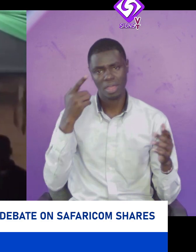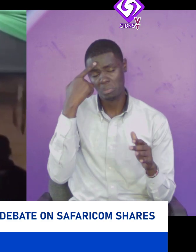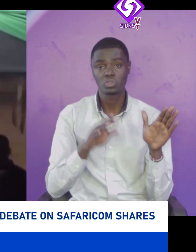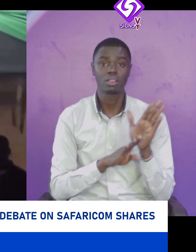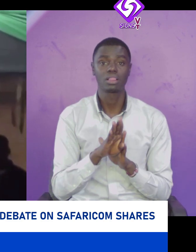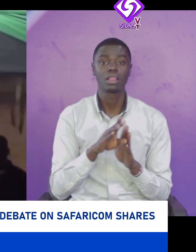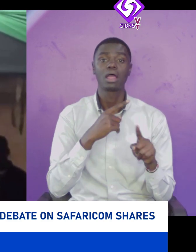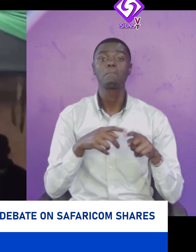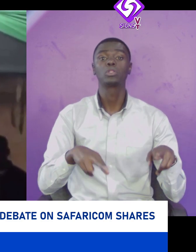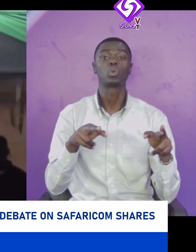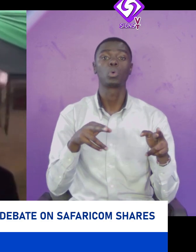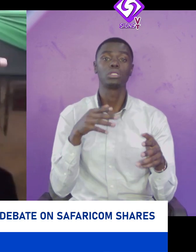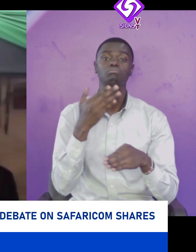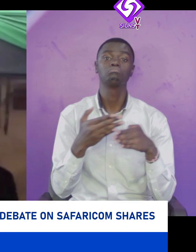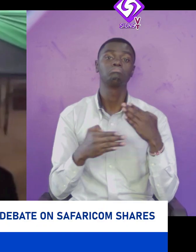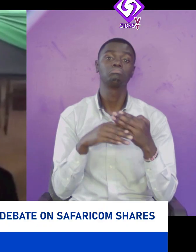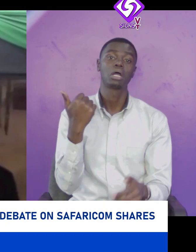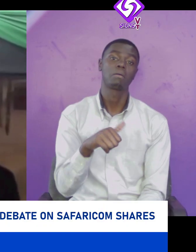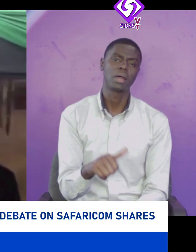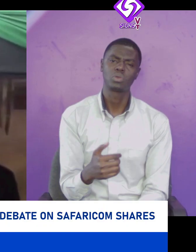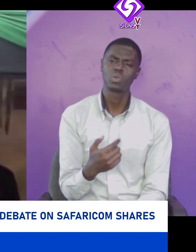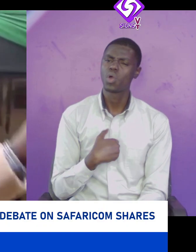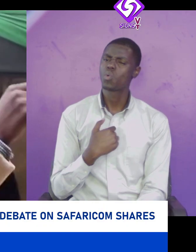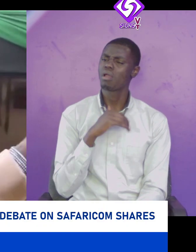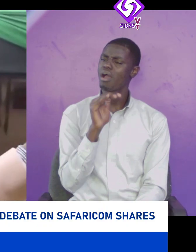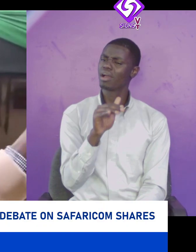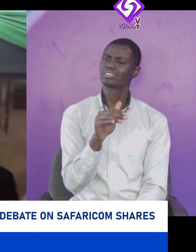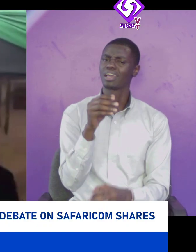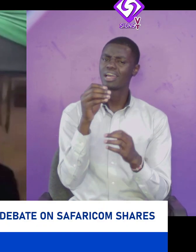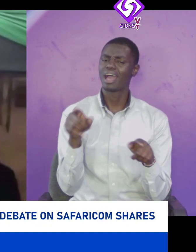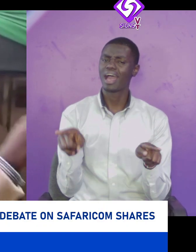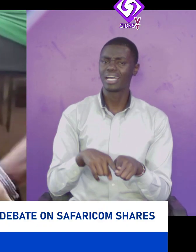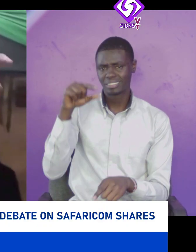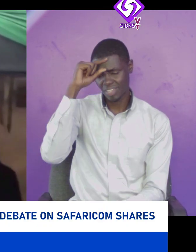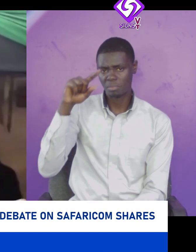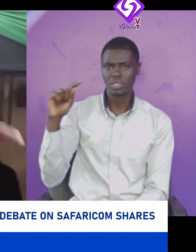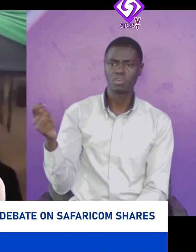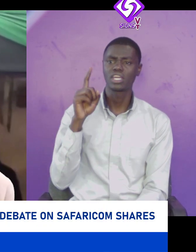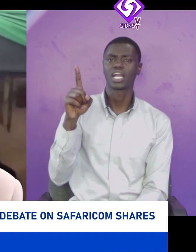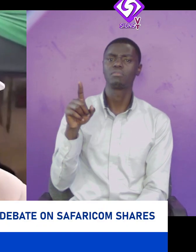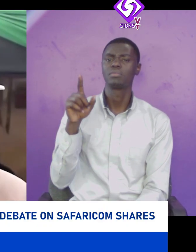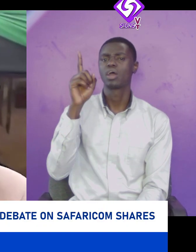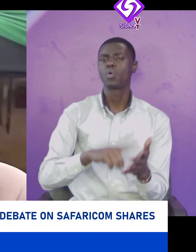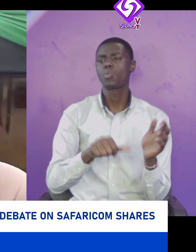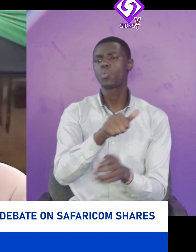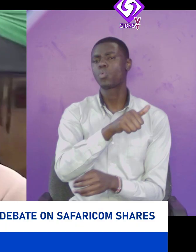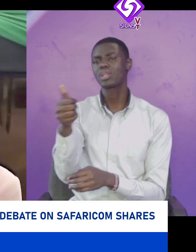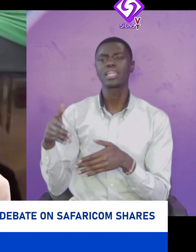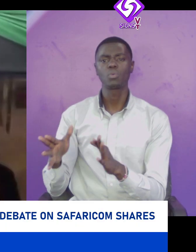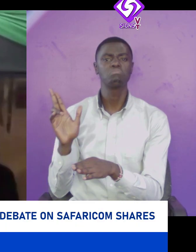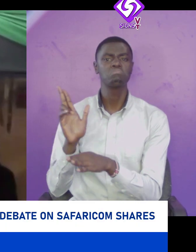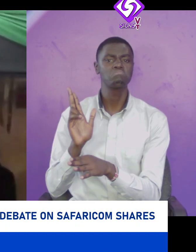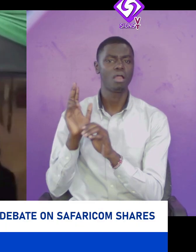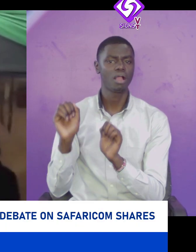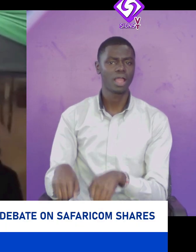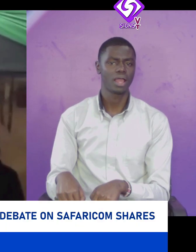bado hatujaweza kujenga. Tukajiuliza kama serikali ya Kenya Kwanza ni njia gani nyingine ambayo inaweza tumika